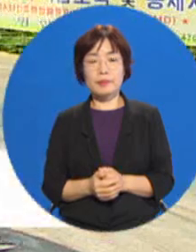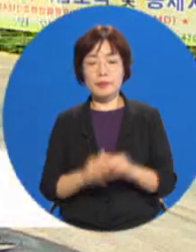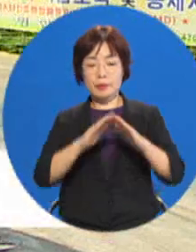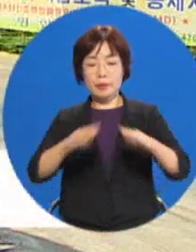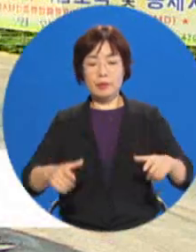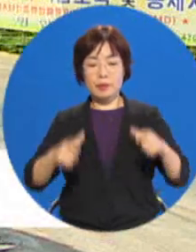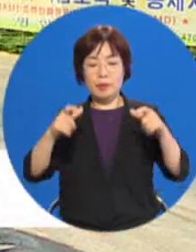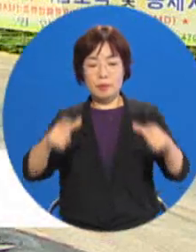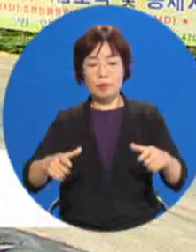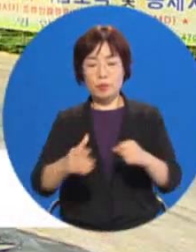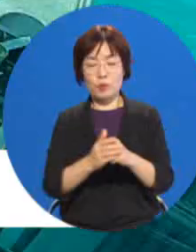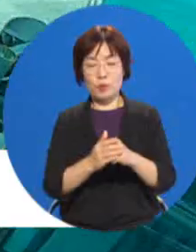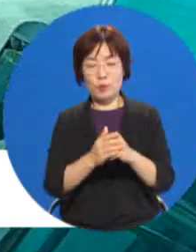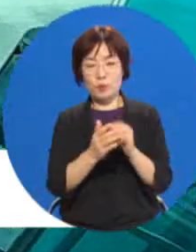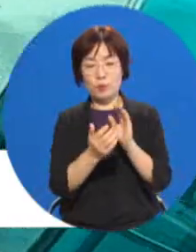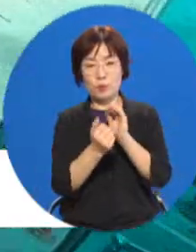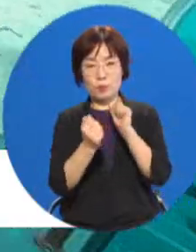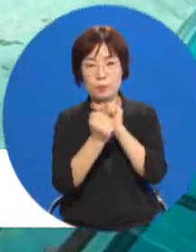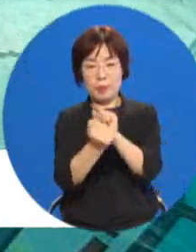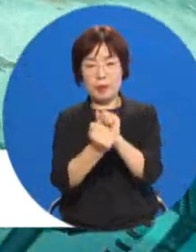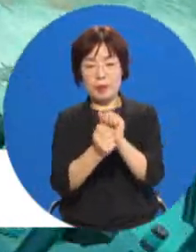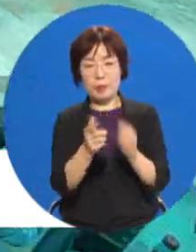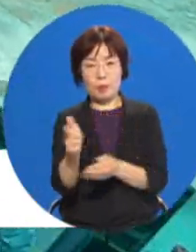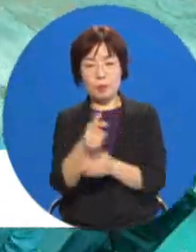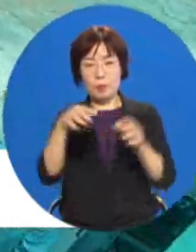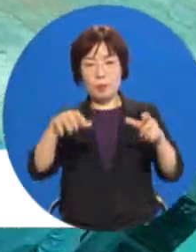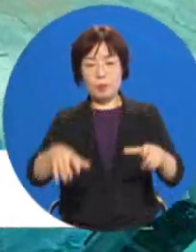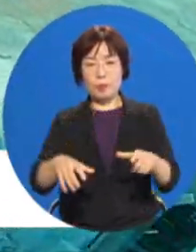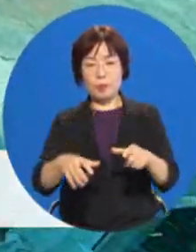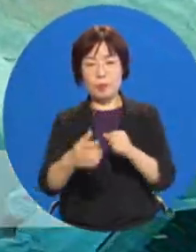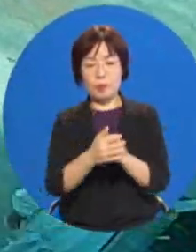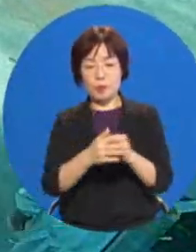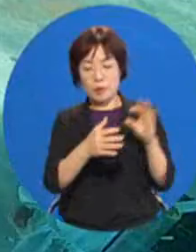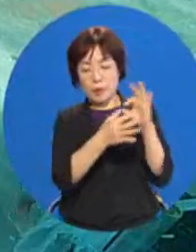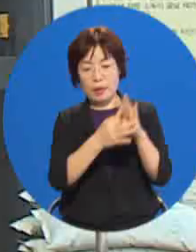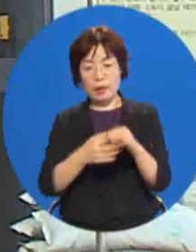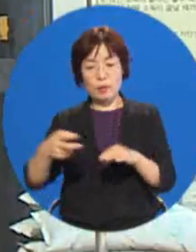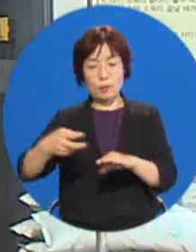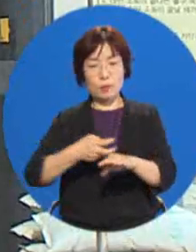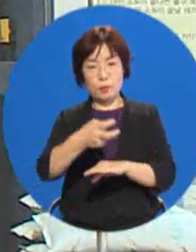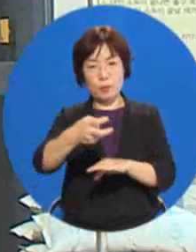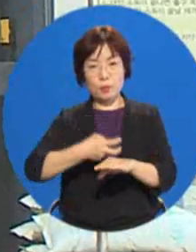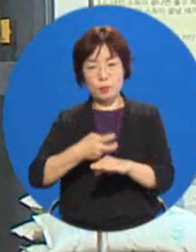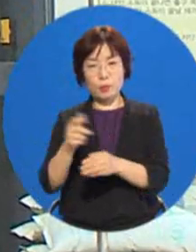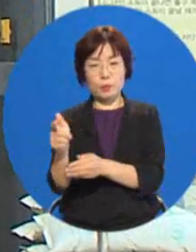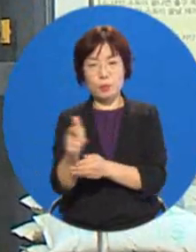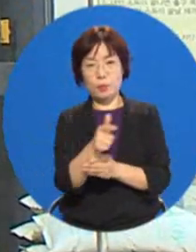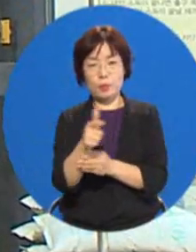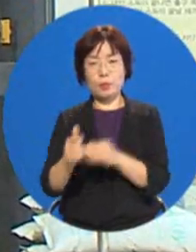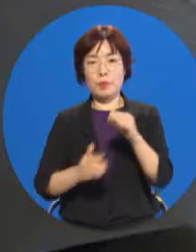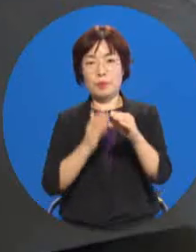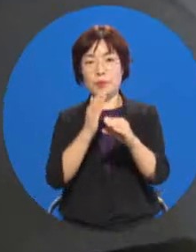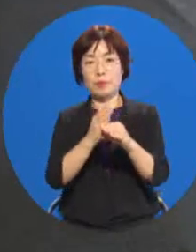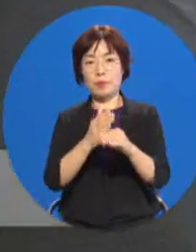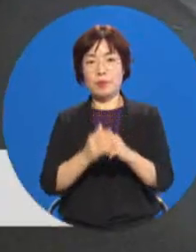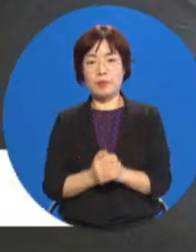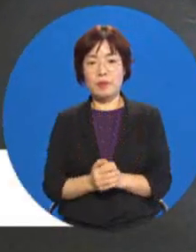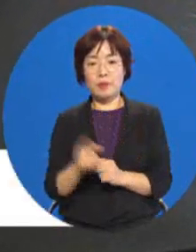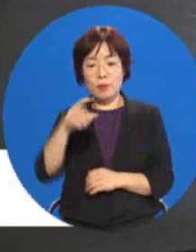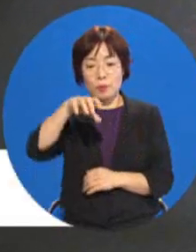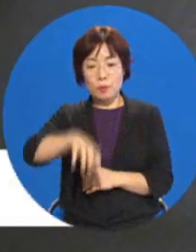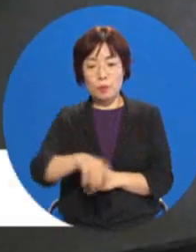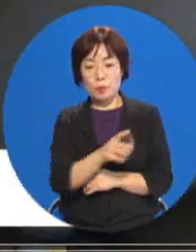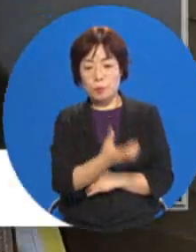전남의 한 거점 소독시설. 축산시설 차량들이 쉴 새 없이 드나들며 소독하고 있습니다. 예, 어디에서